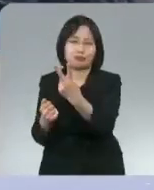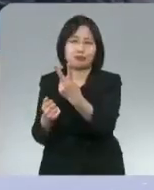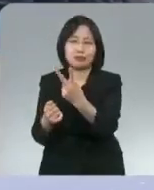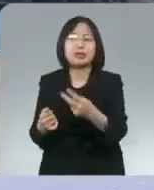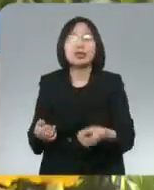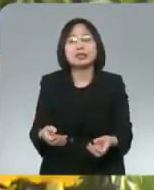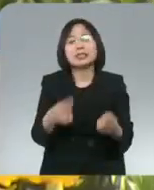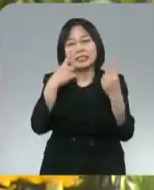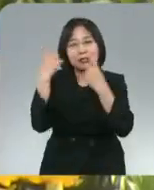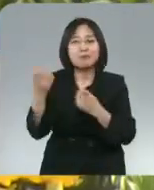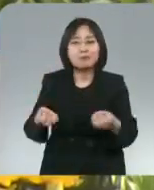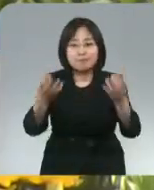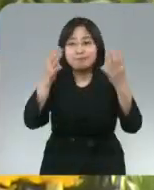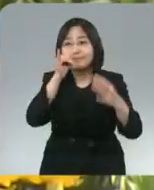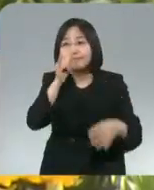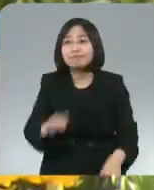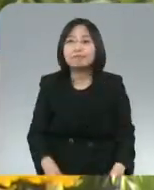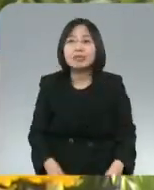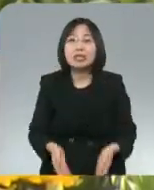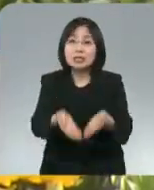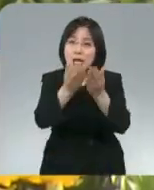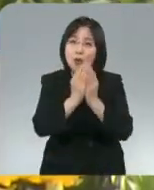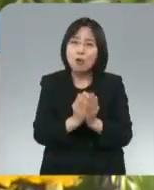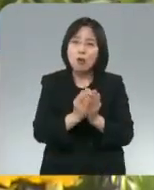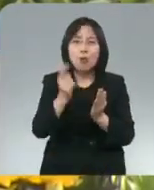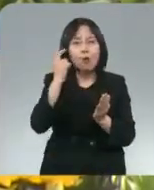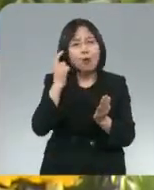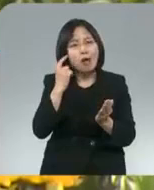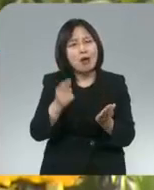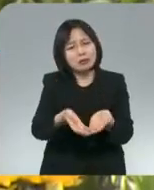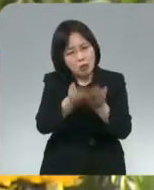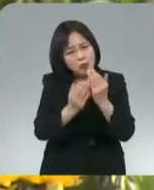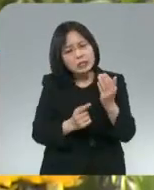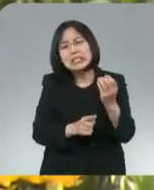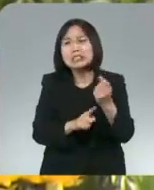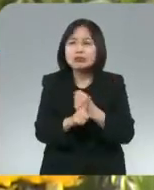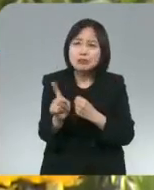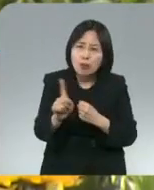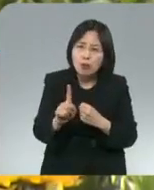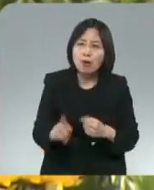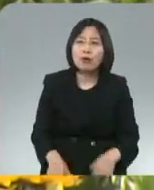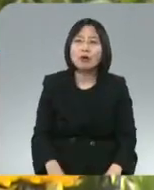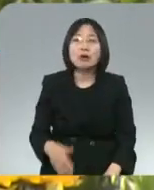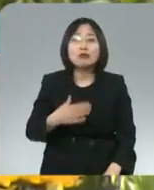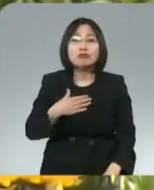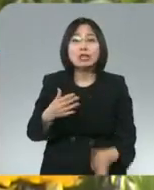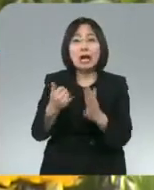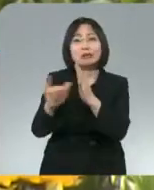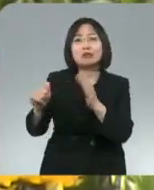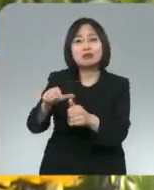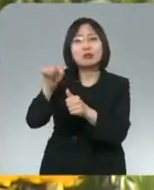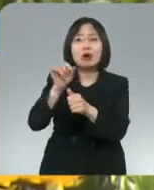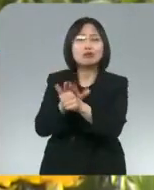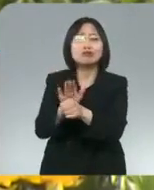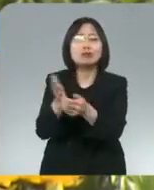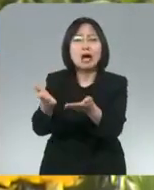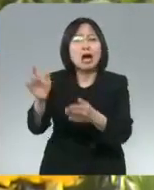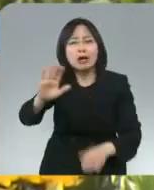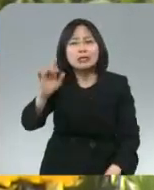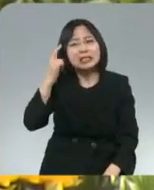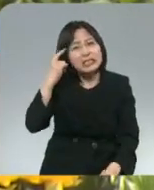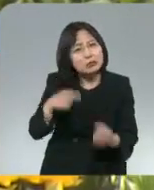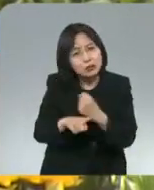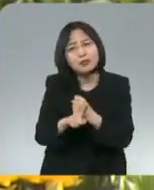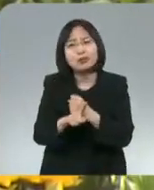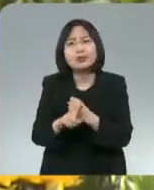43 nạn nhân là những người dân thường và hai thợ lặn hi sinh trong quá trình cứu hộ đại diện gia quyến tuyên bố họ sẽ còn tiếp tục